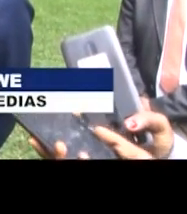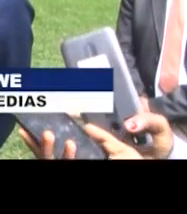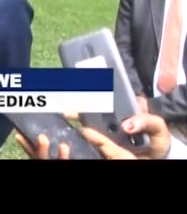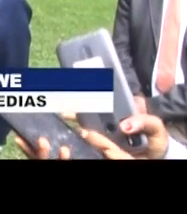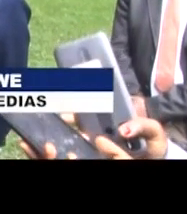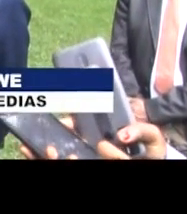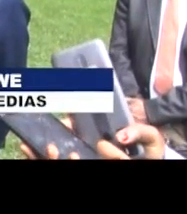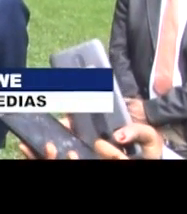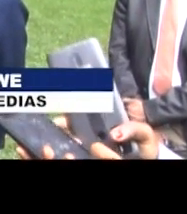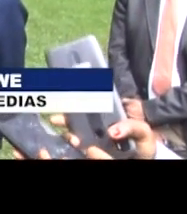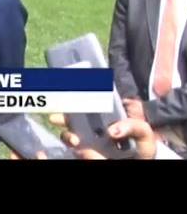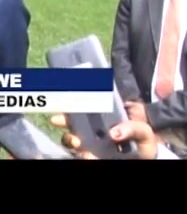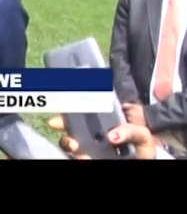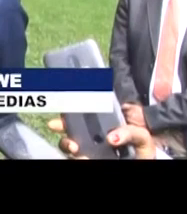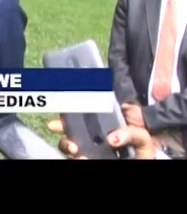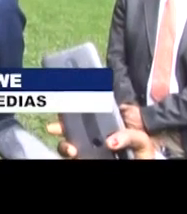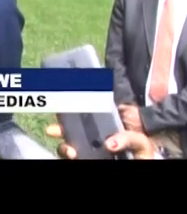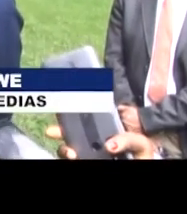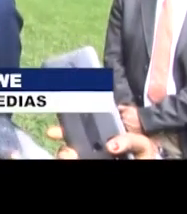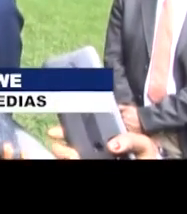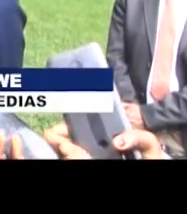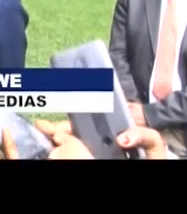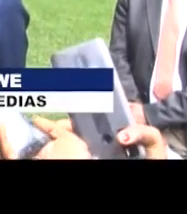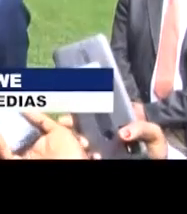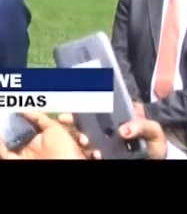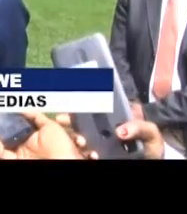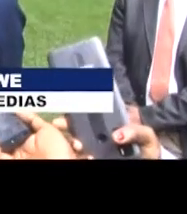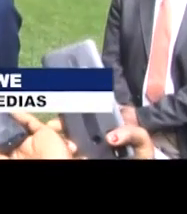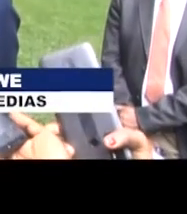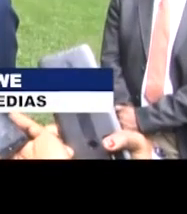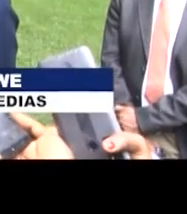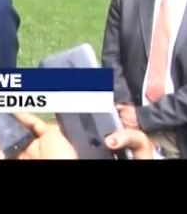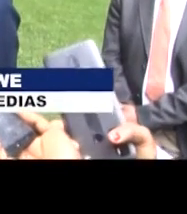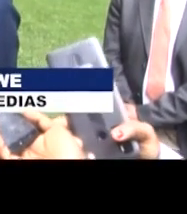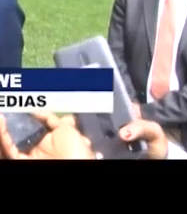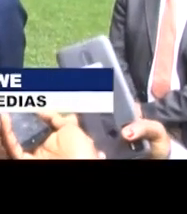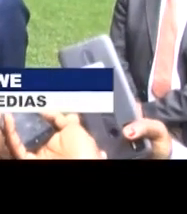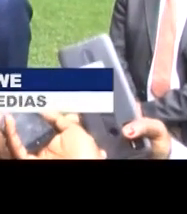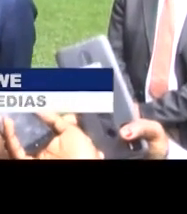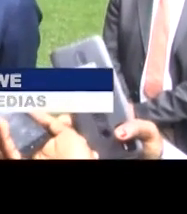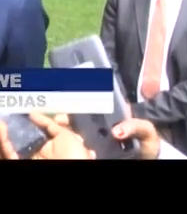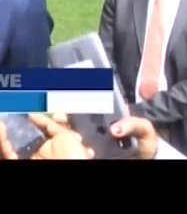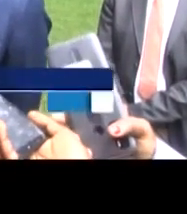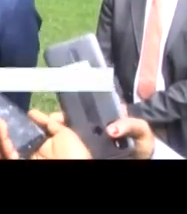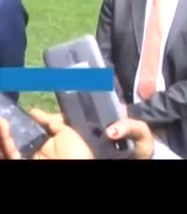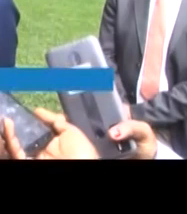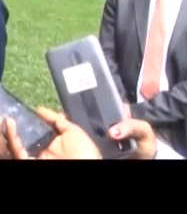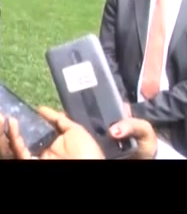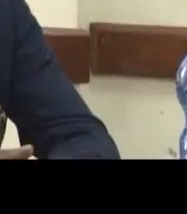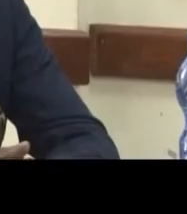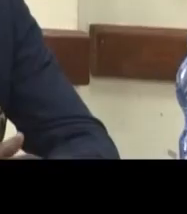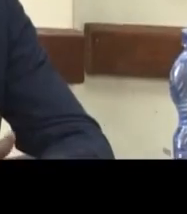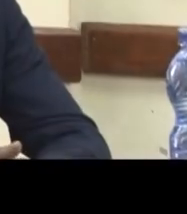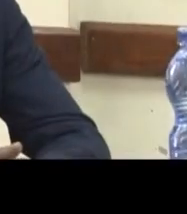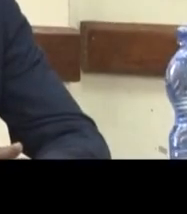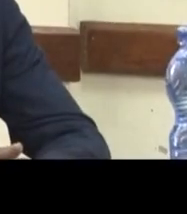particulière avec cette question sur l'état de siège. La responsabilité du journaliste est engagée dans la manière de couvrir l'information.